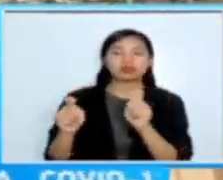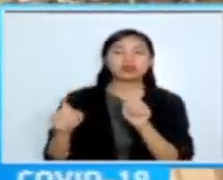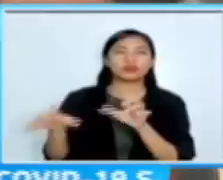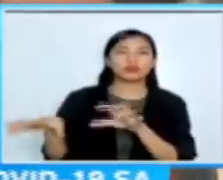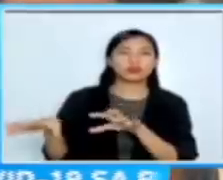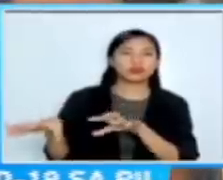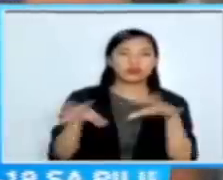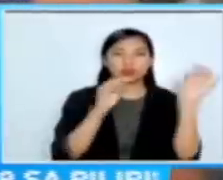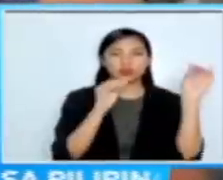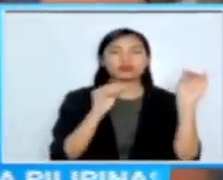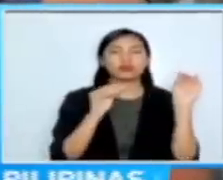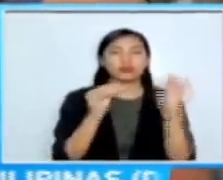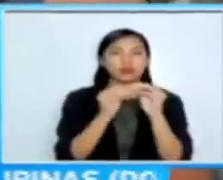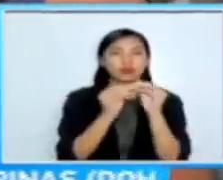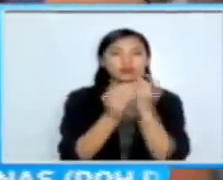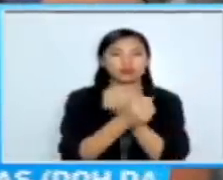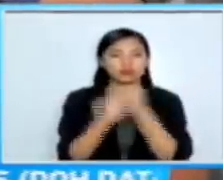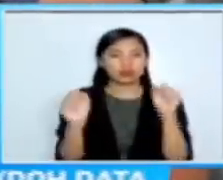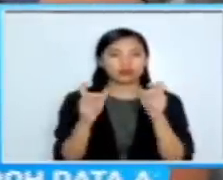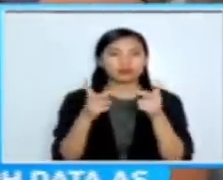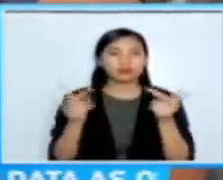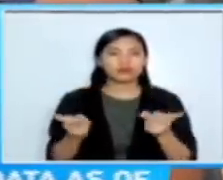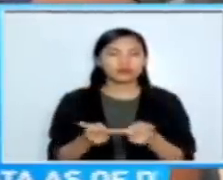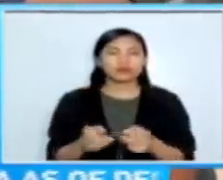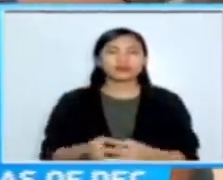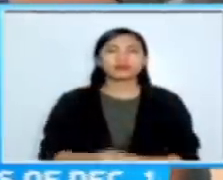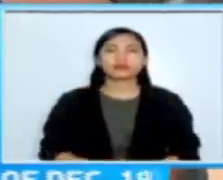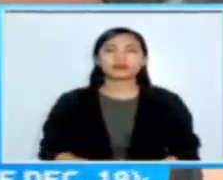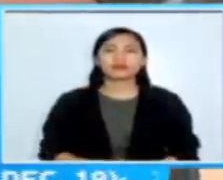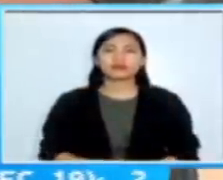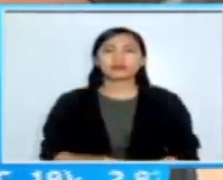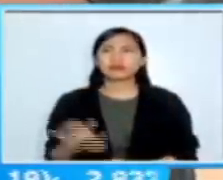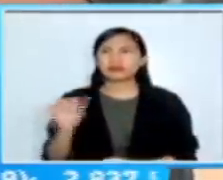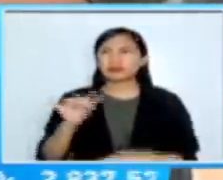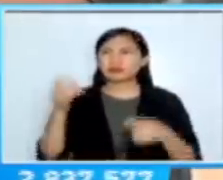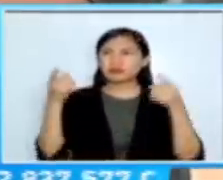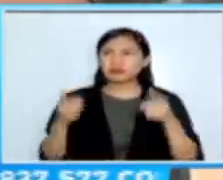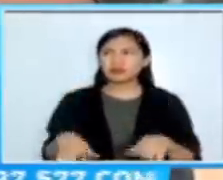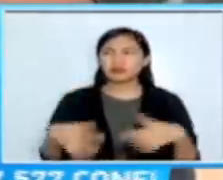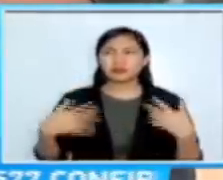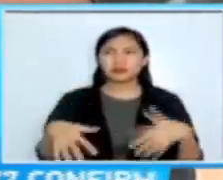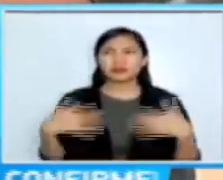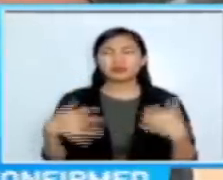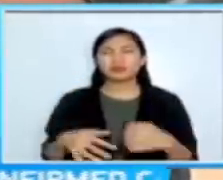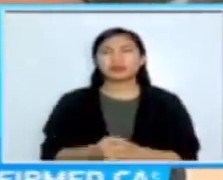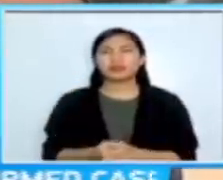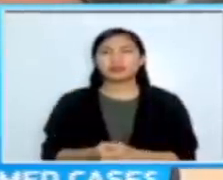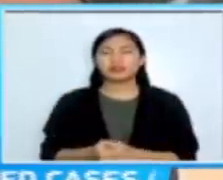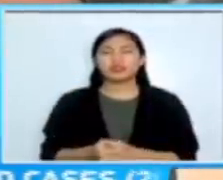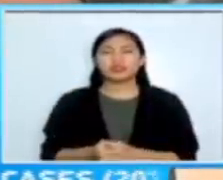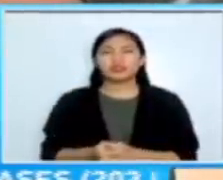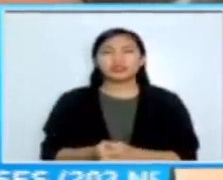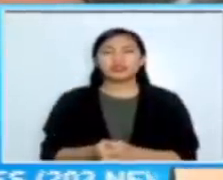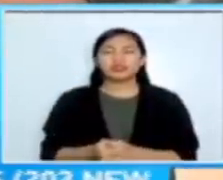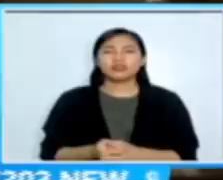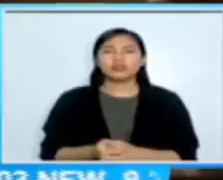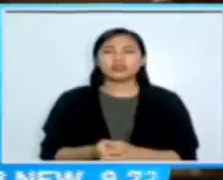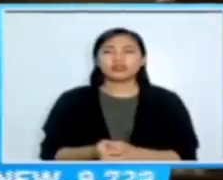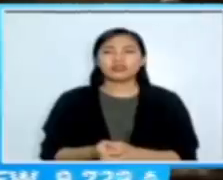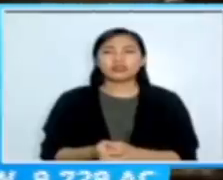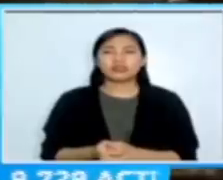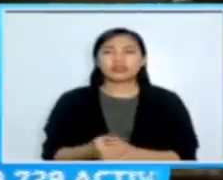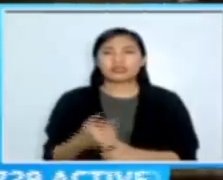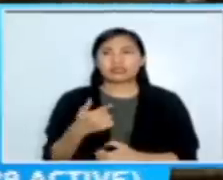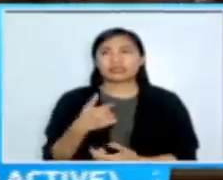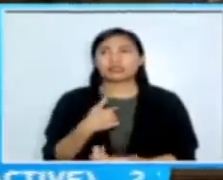lugar. Ganon din ang talaga ang nang pangyayari. Pangalawang buhay. Para sa akin, siguro mga pangatlo na rin.